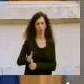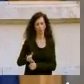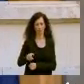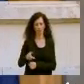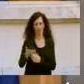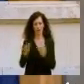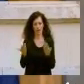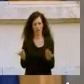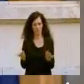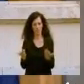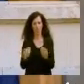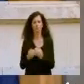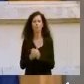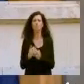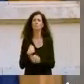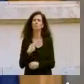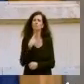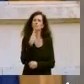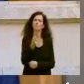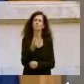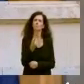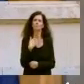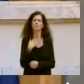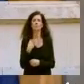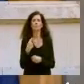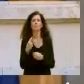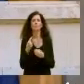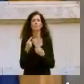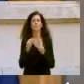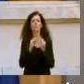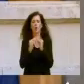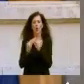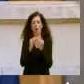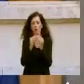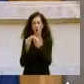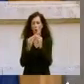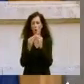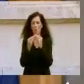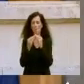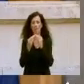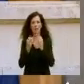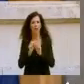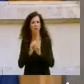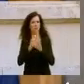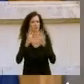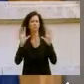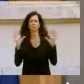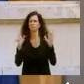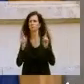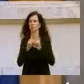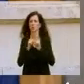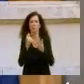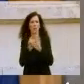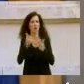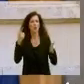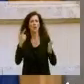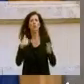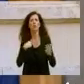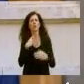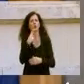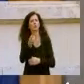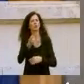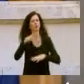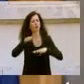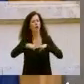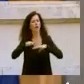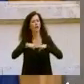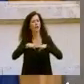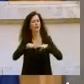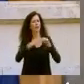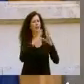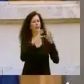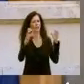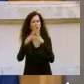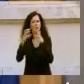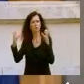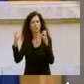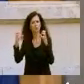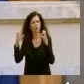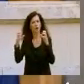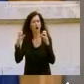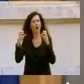declamare delle opere immaginifiche io non a caso ho parlato di una rete infrastrutturale materiale viaria